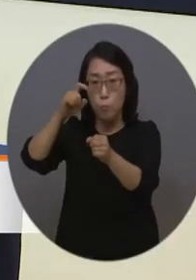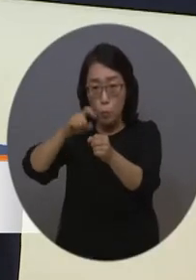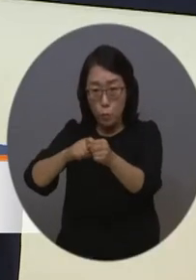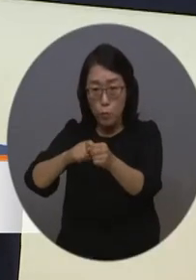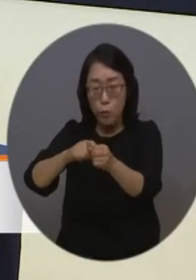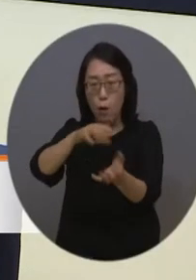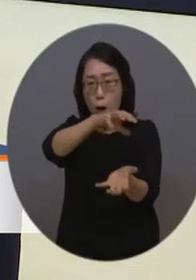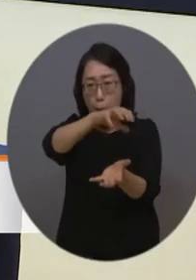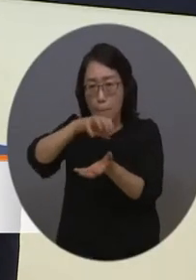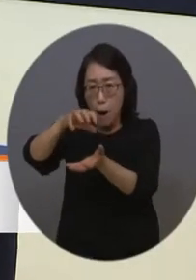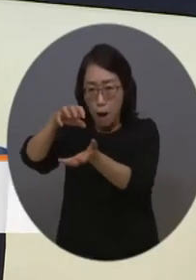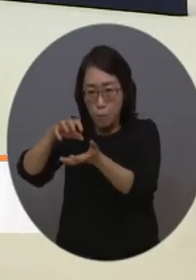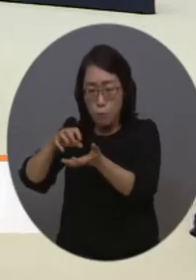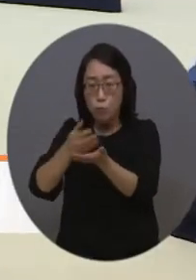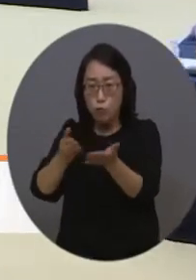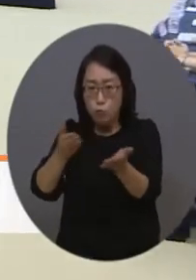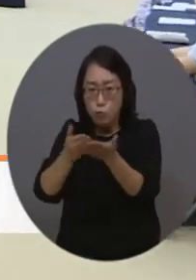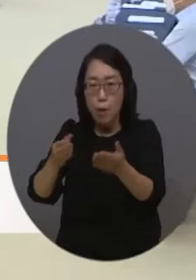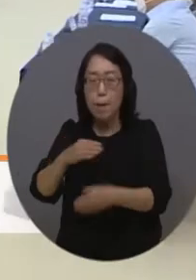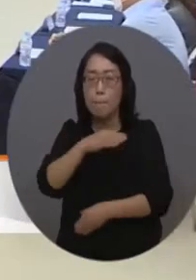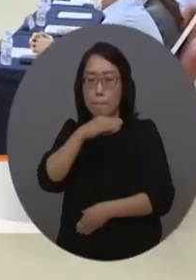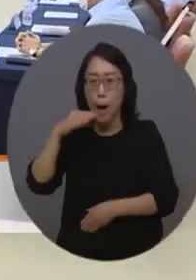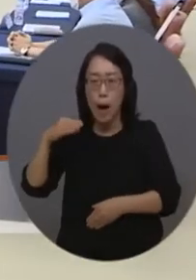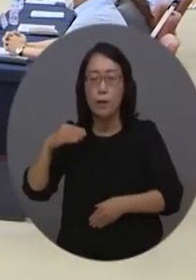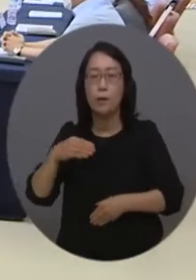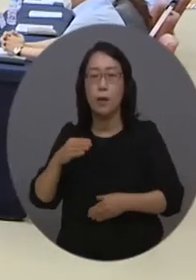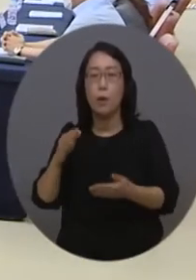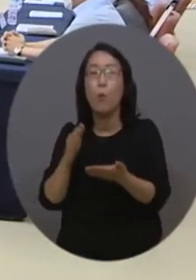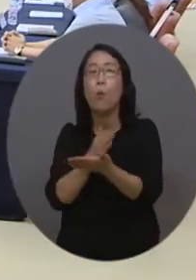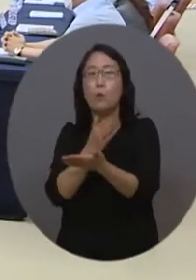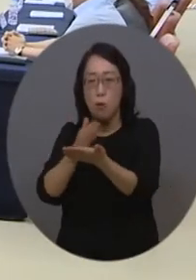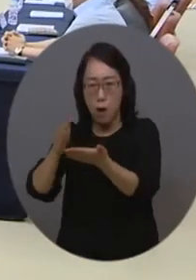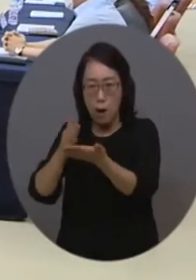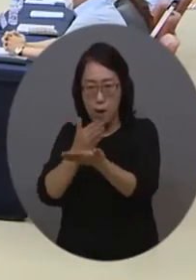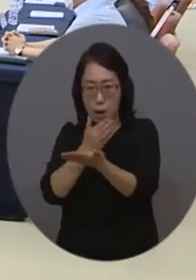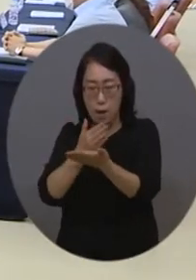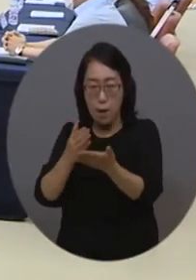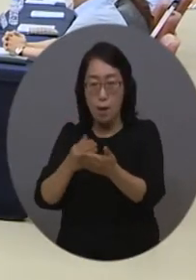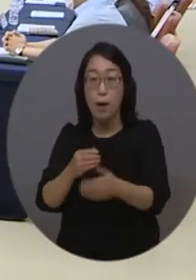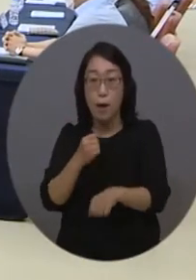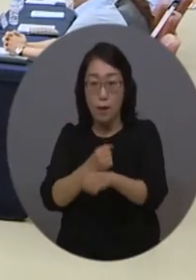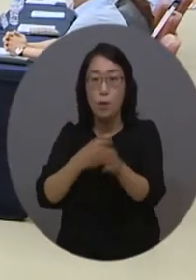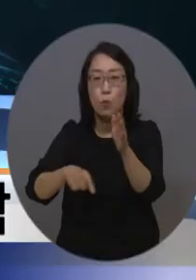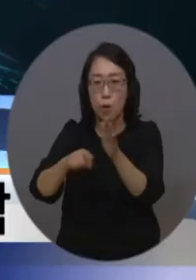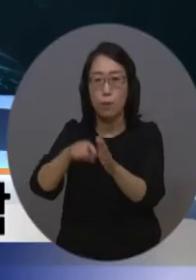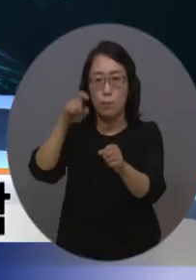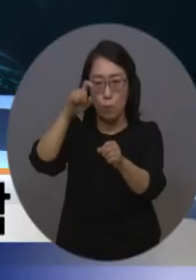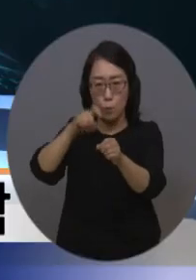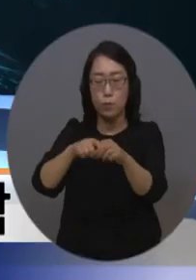대한 공정성을 높이고 지방자치단체와 소통하고 협력하기 위함입니다.